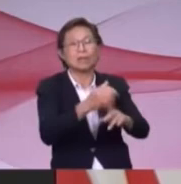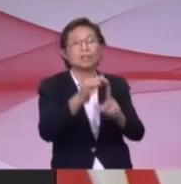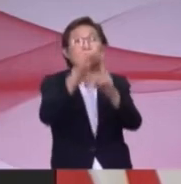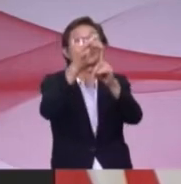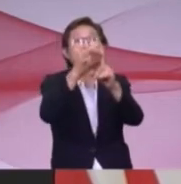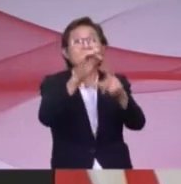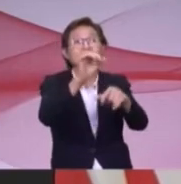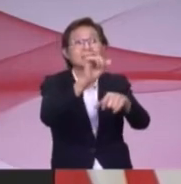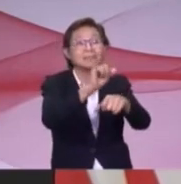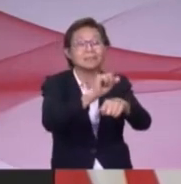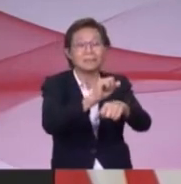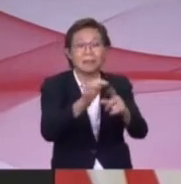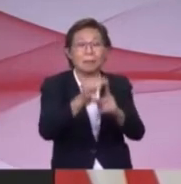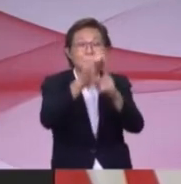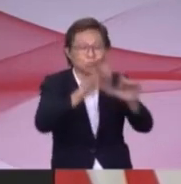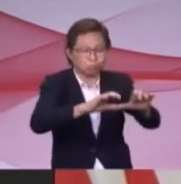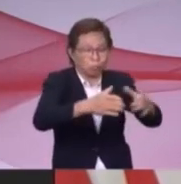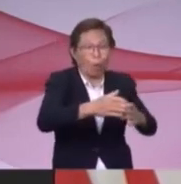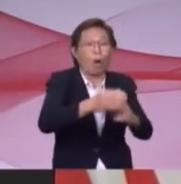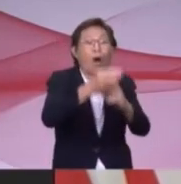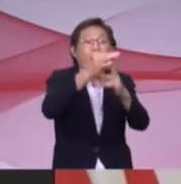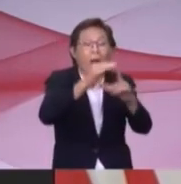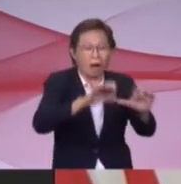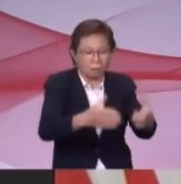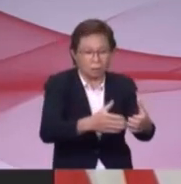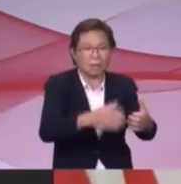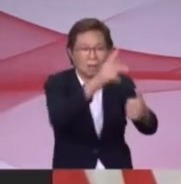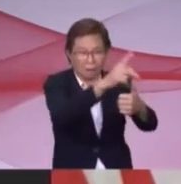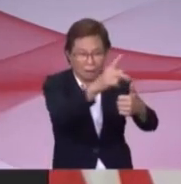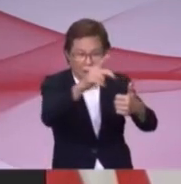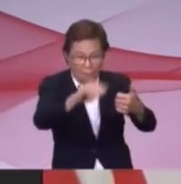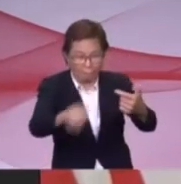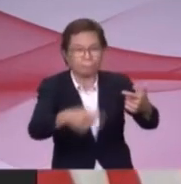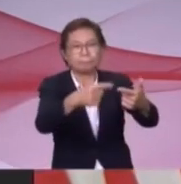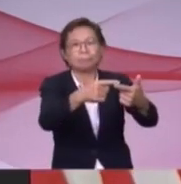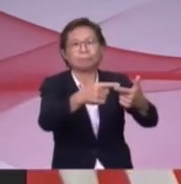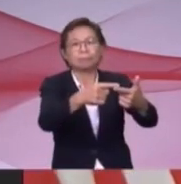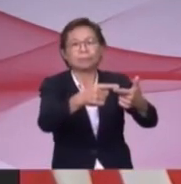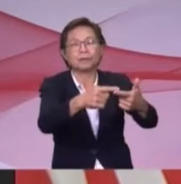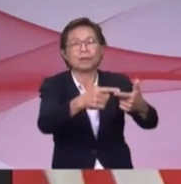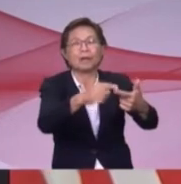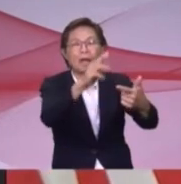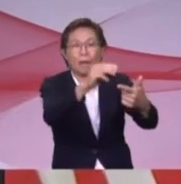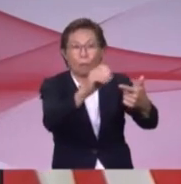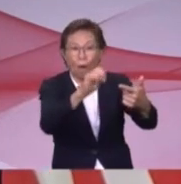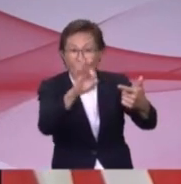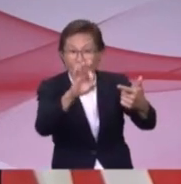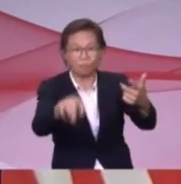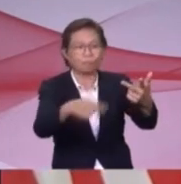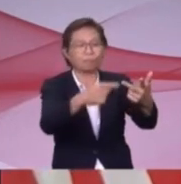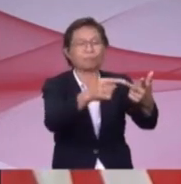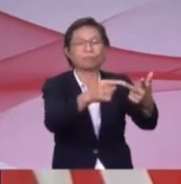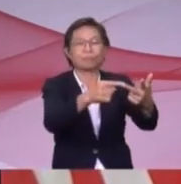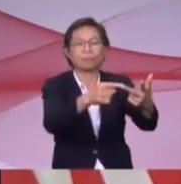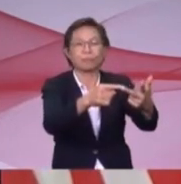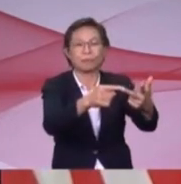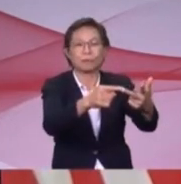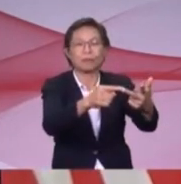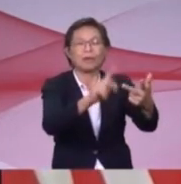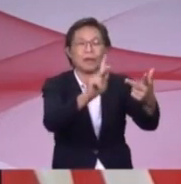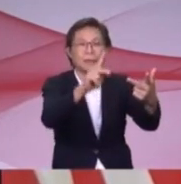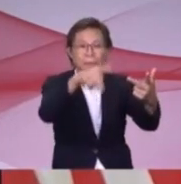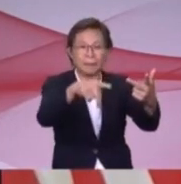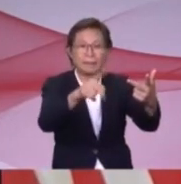Force yang terdiri daripada Kementerian Kesihatan Malaysia, Kementerian Kewangan, Kementerian